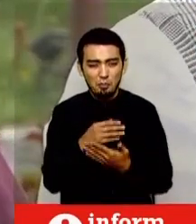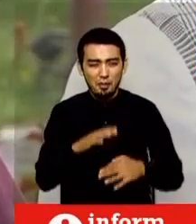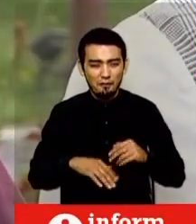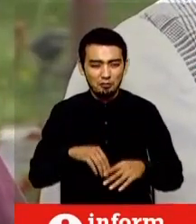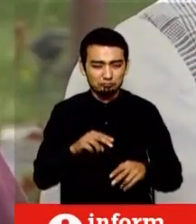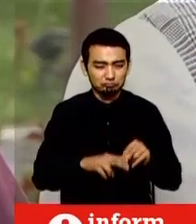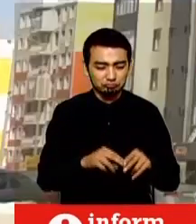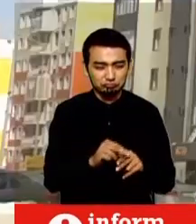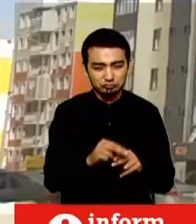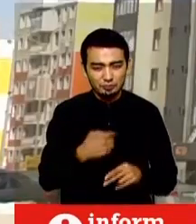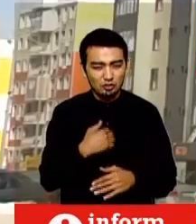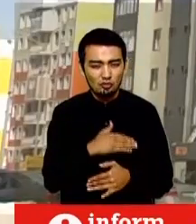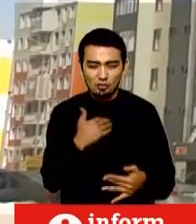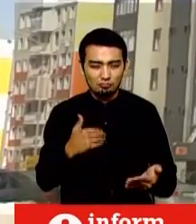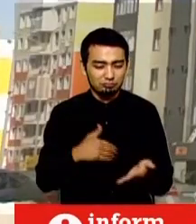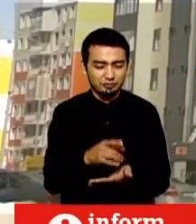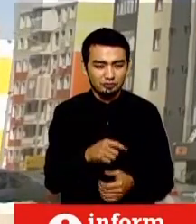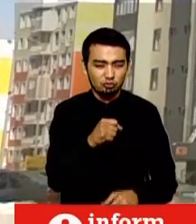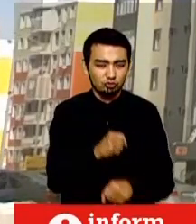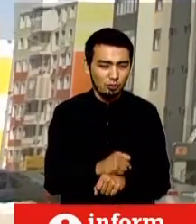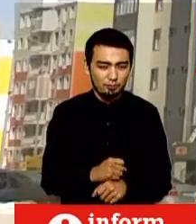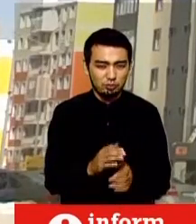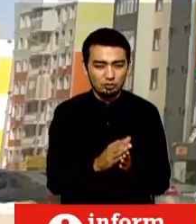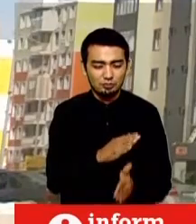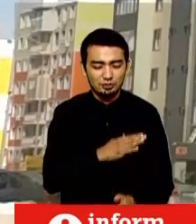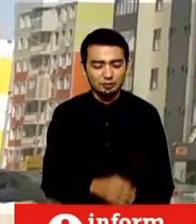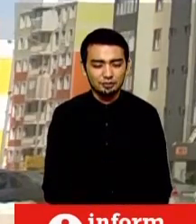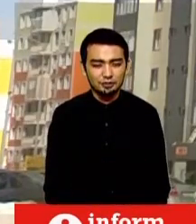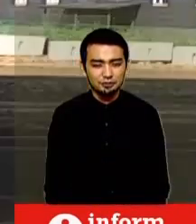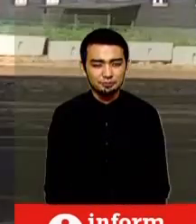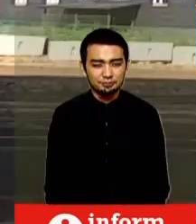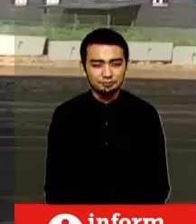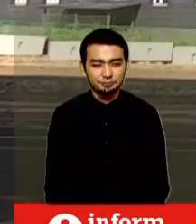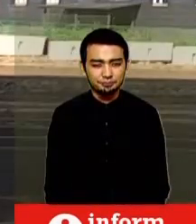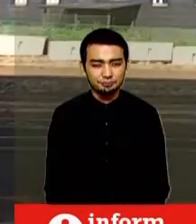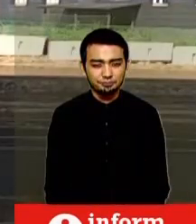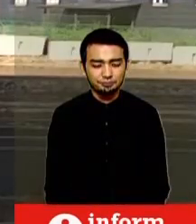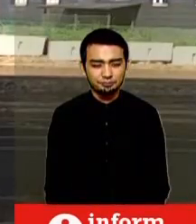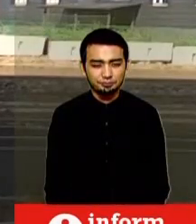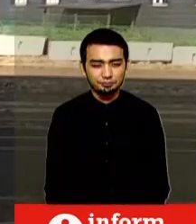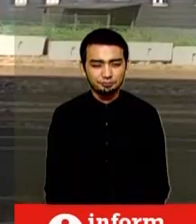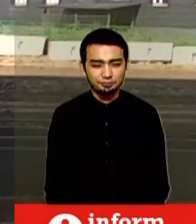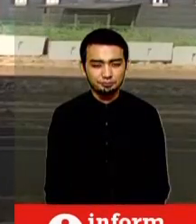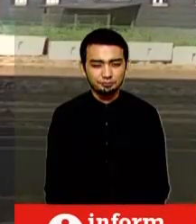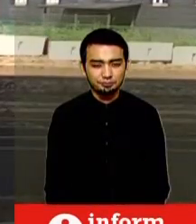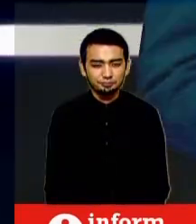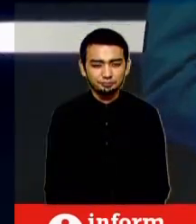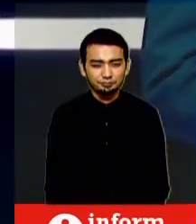и хотят добиться, чтобы стройку остановили. Анастасия Новикова, Добран Абдиев, Абзал Турабеков, Информбюро